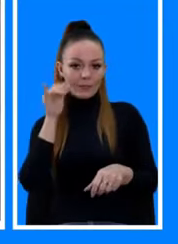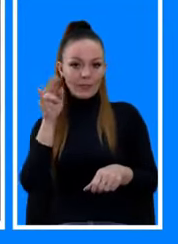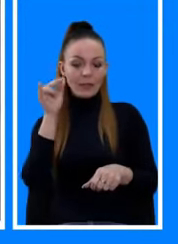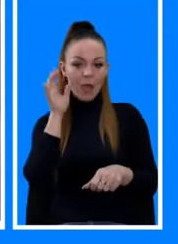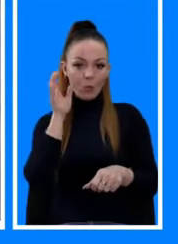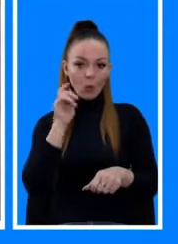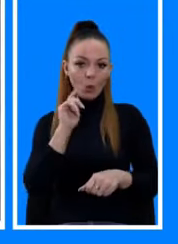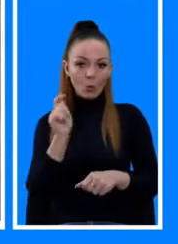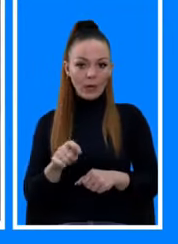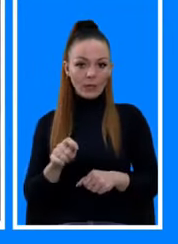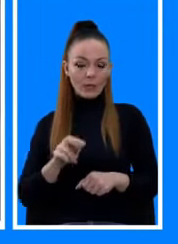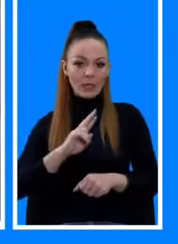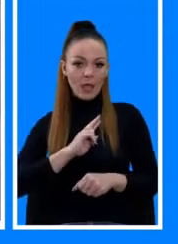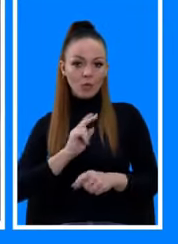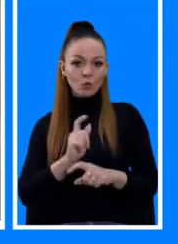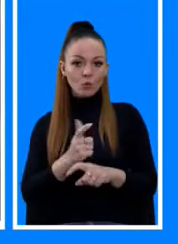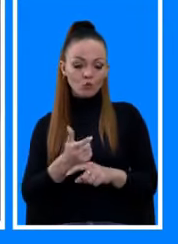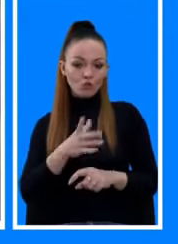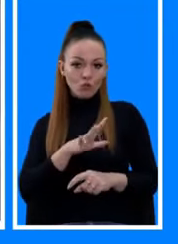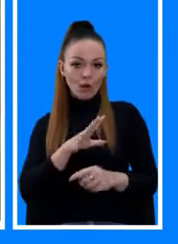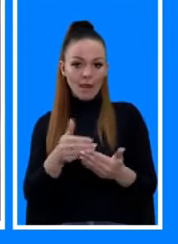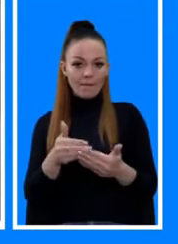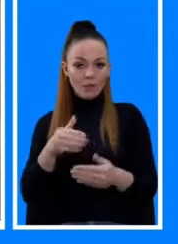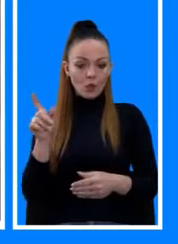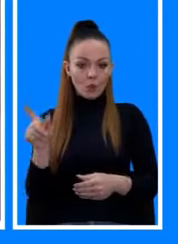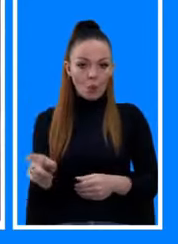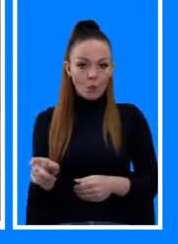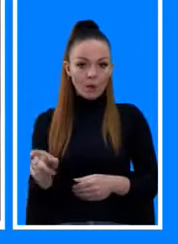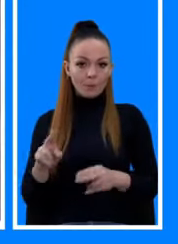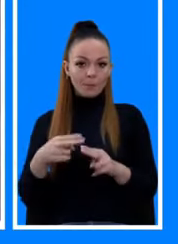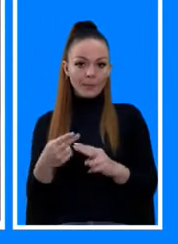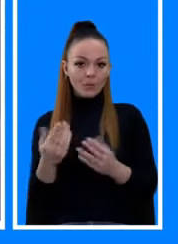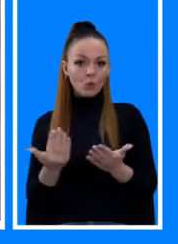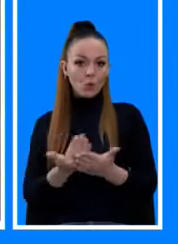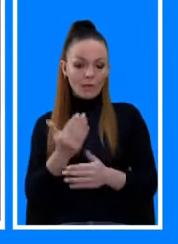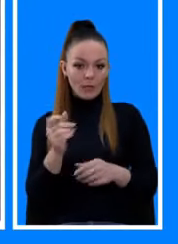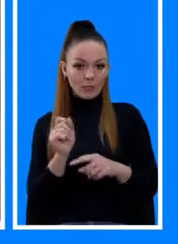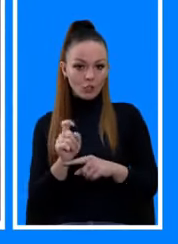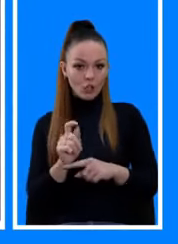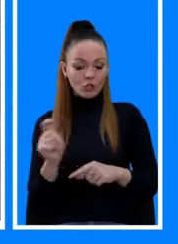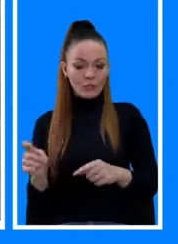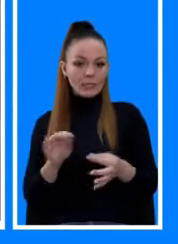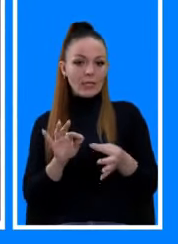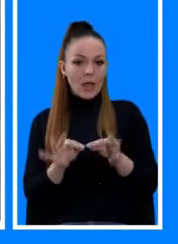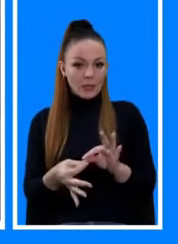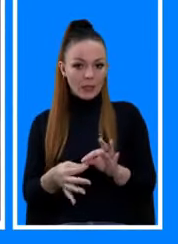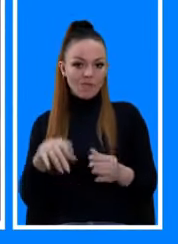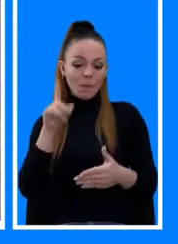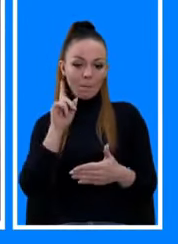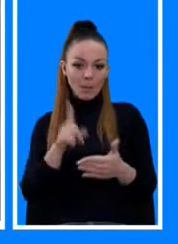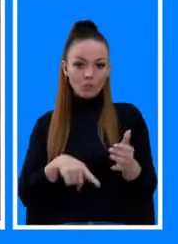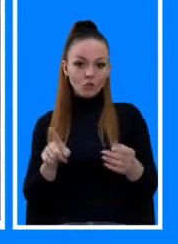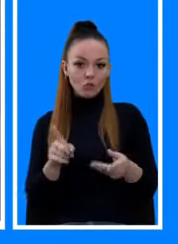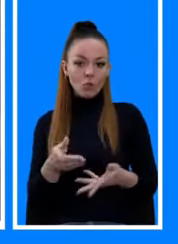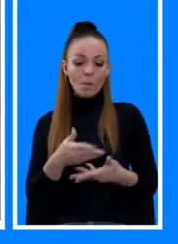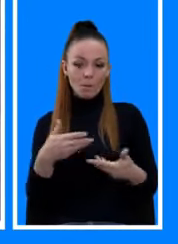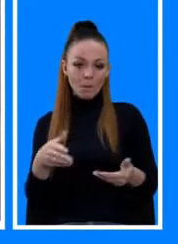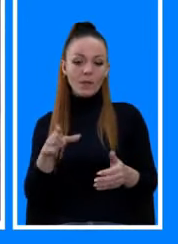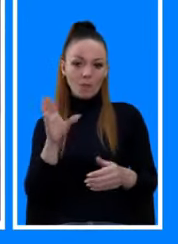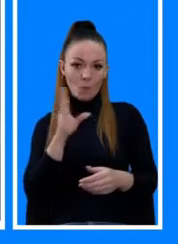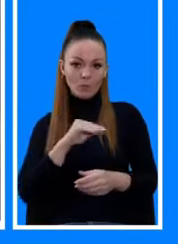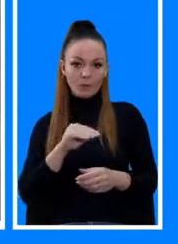Я дуже чекаю від нього. Це нова задача, складна задача. Впевнений, що ми впораємося